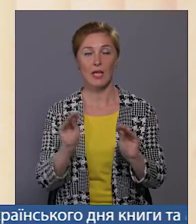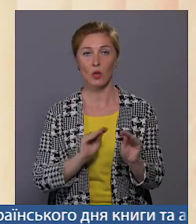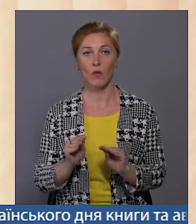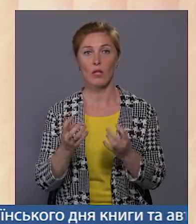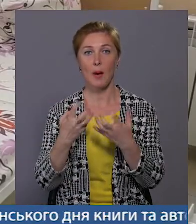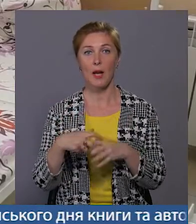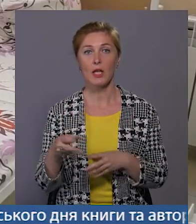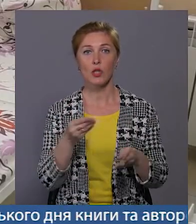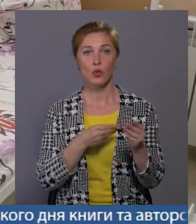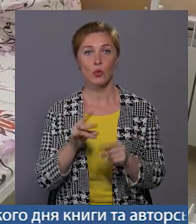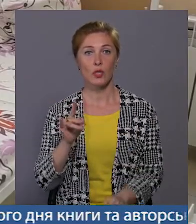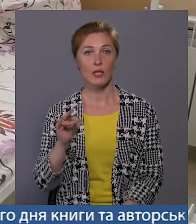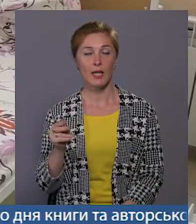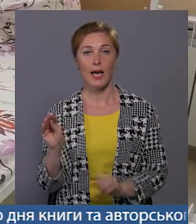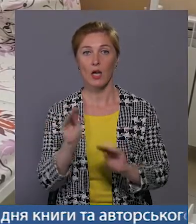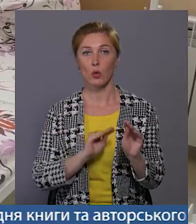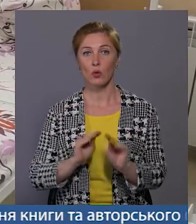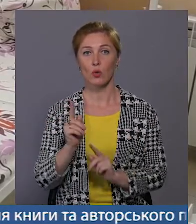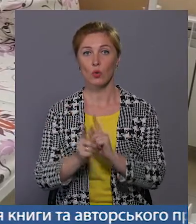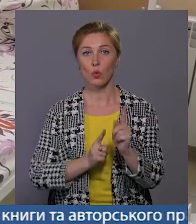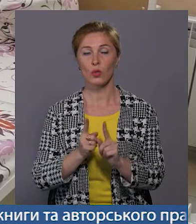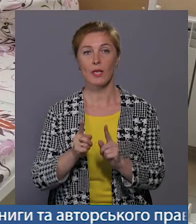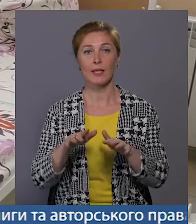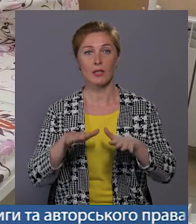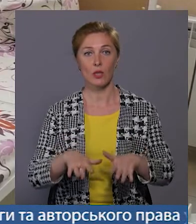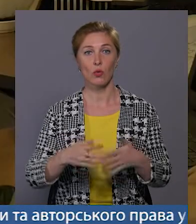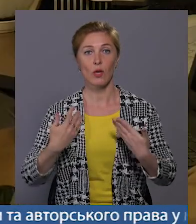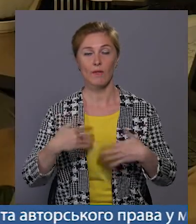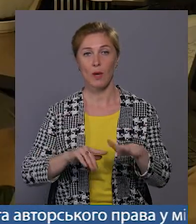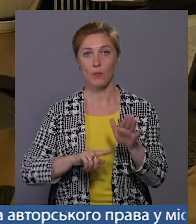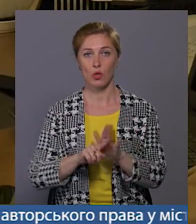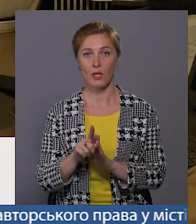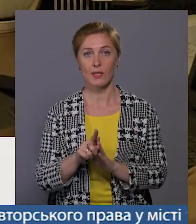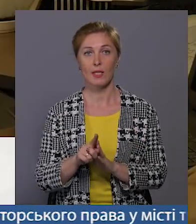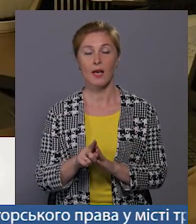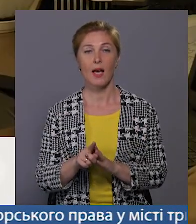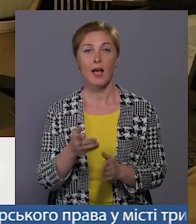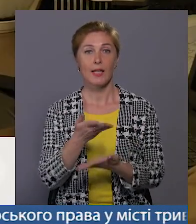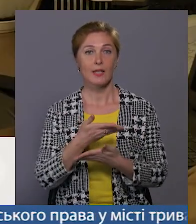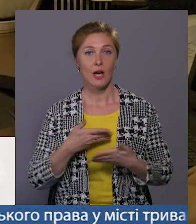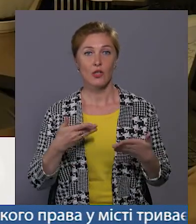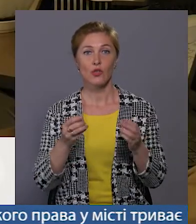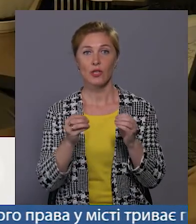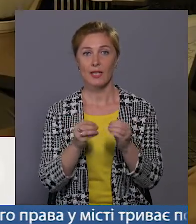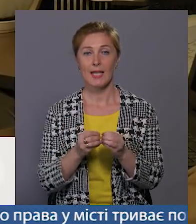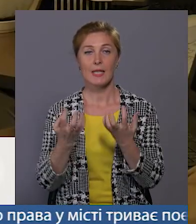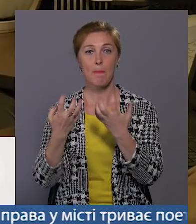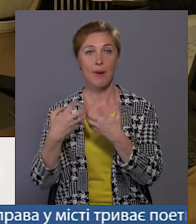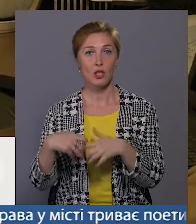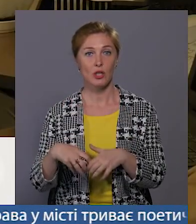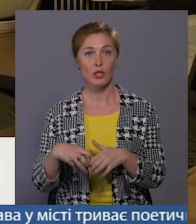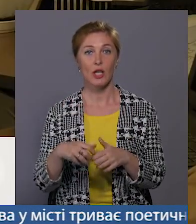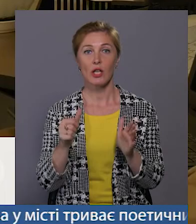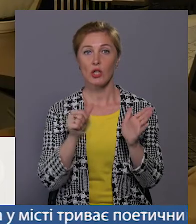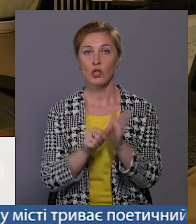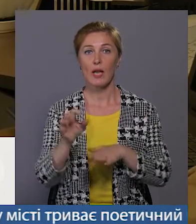штучної нирки. Реконструкція приміщення на території міської лікарні уже почалася. Однозначно, наших 10 машин і